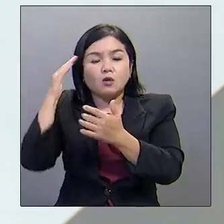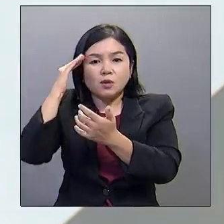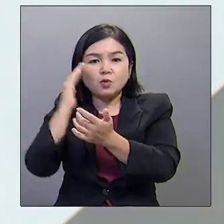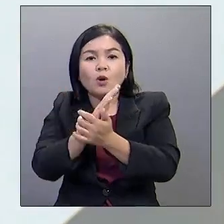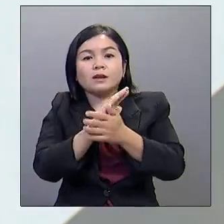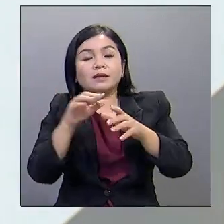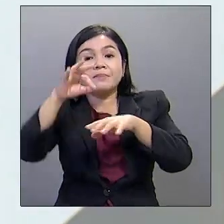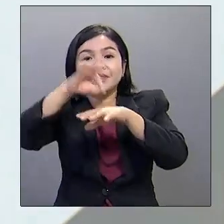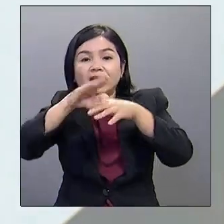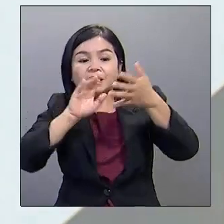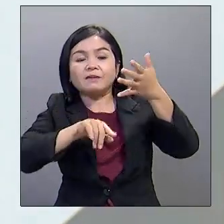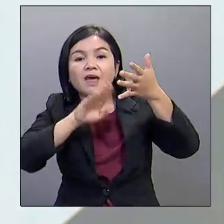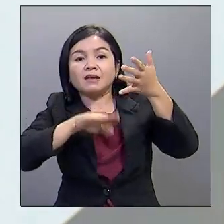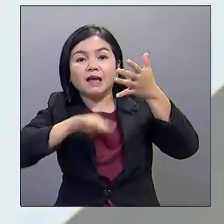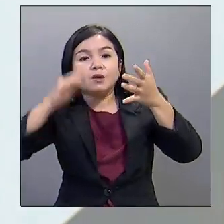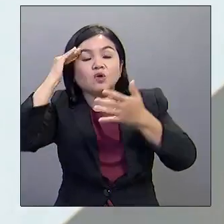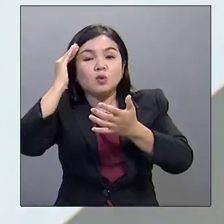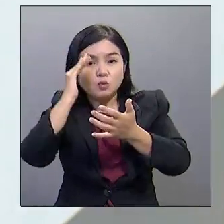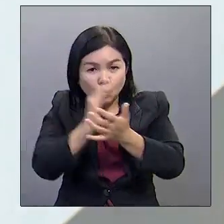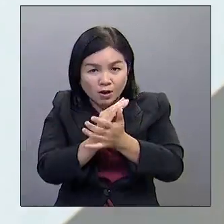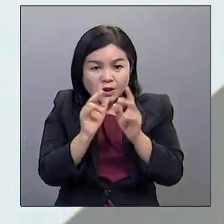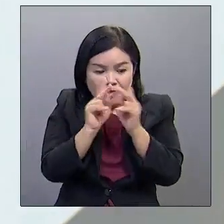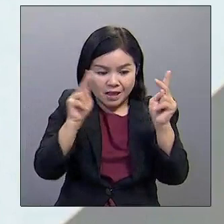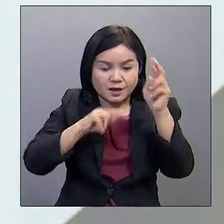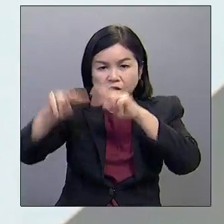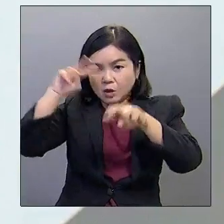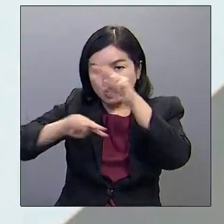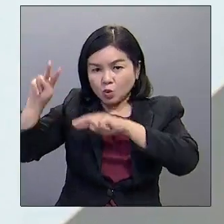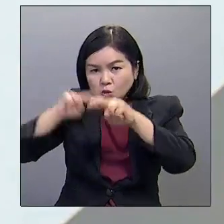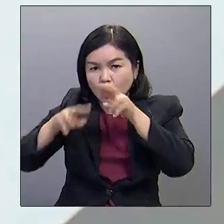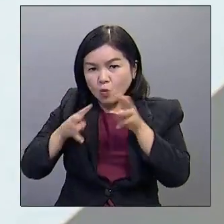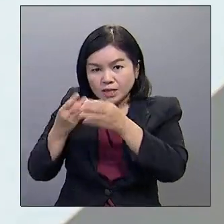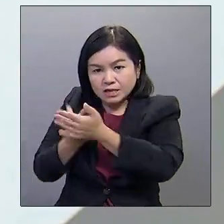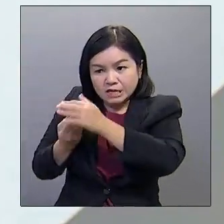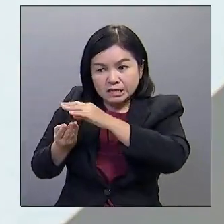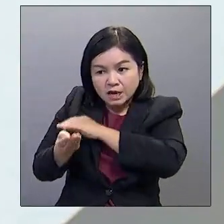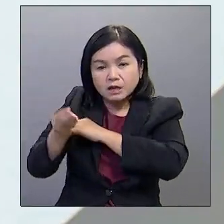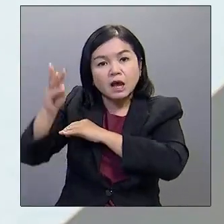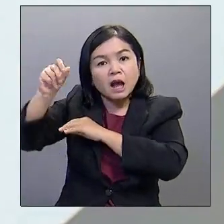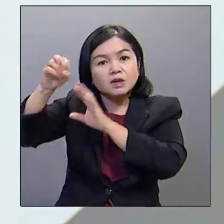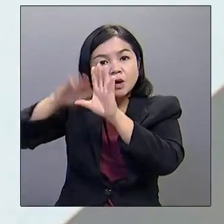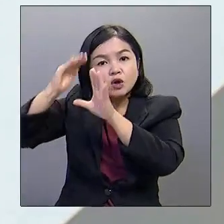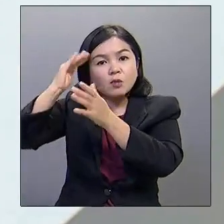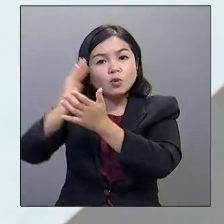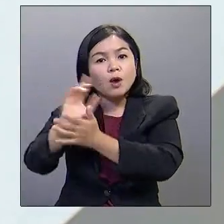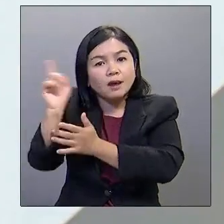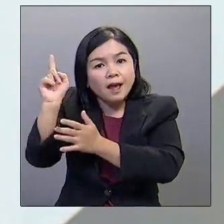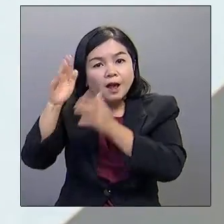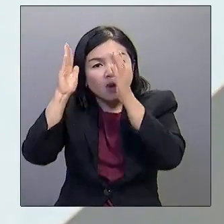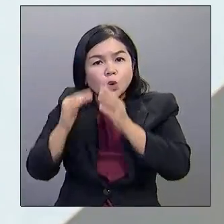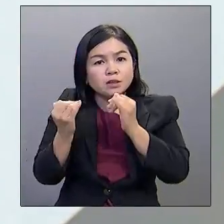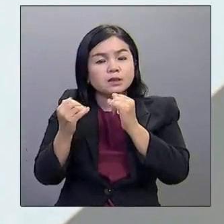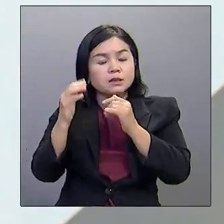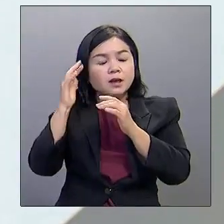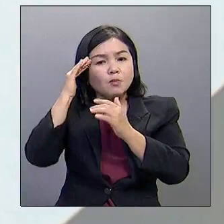เรื่องนี้สำนักงานตำรวจแห่งชาติได้ตั้งทีมขึ้นมาสอบสวนแล้วนะคะและแนวโน้มความเป็นไปได้ก็อาจจะมีคนในเข้าไปมีส่วนเกี่ยว